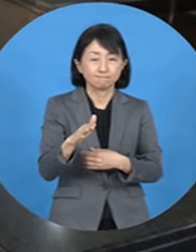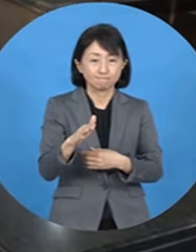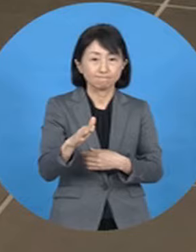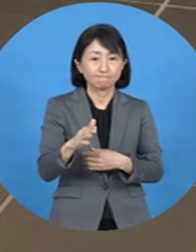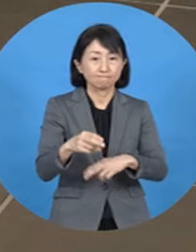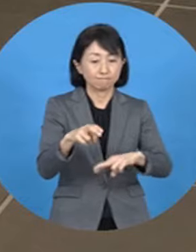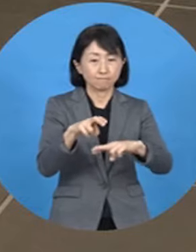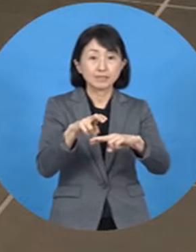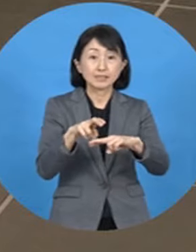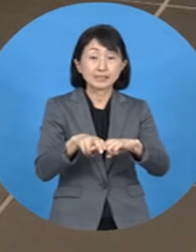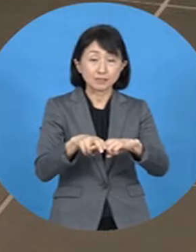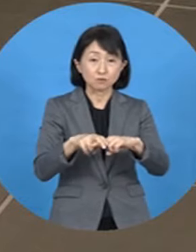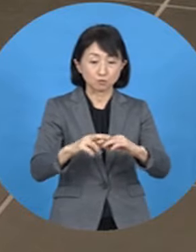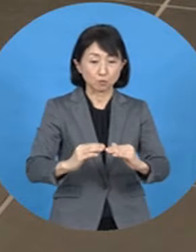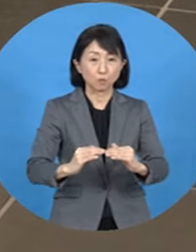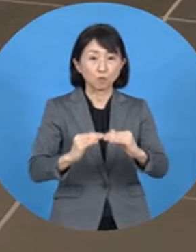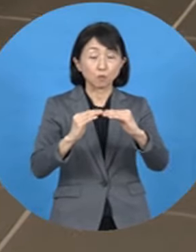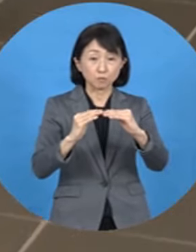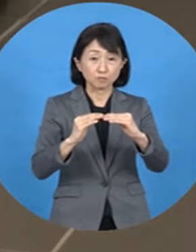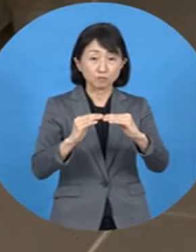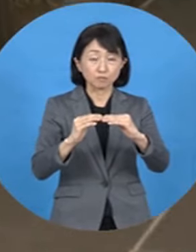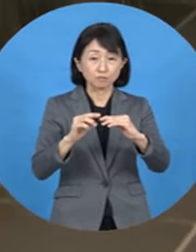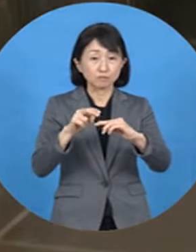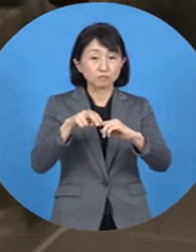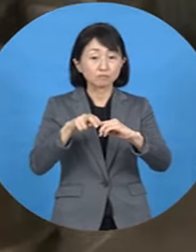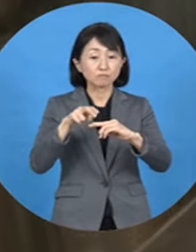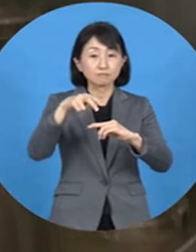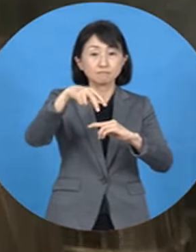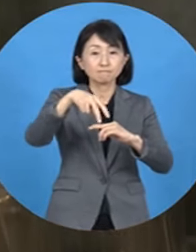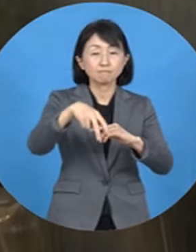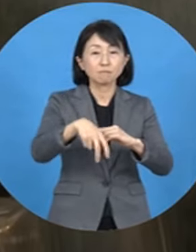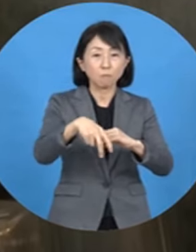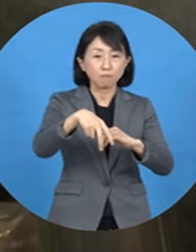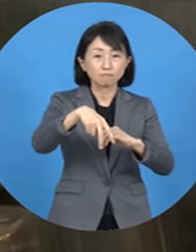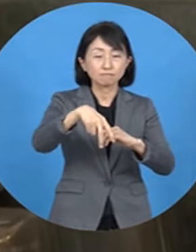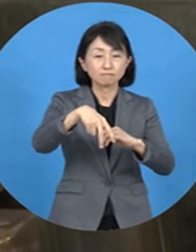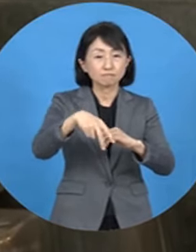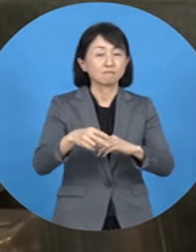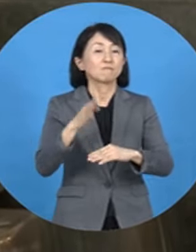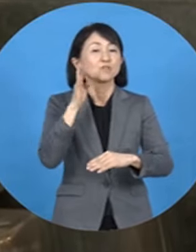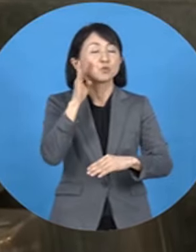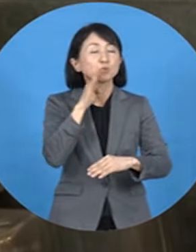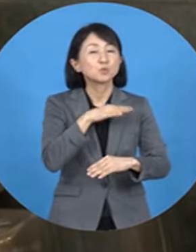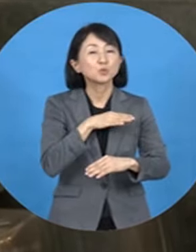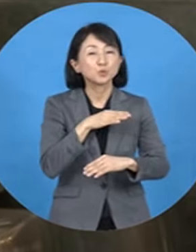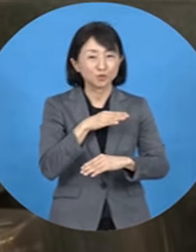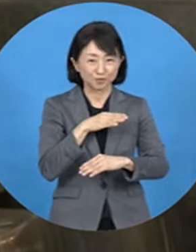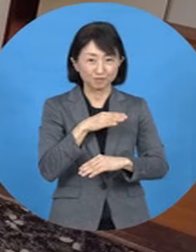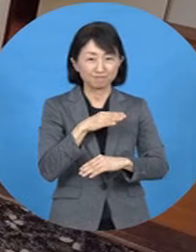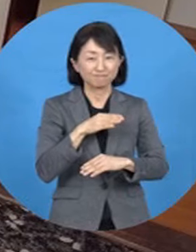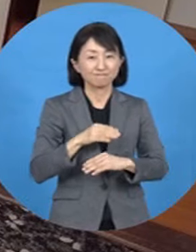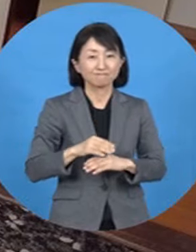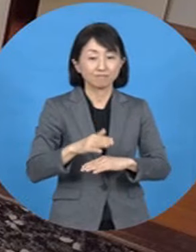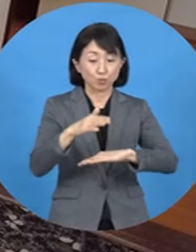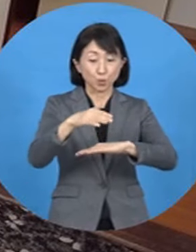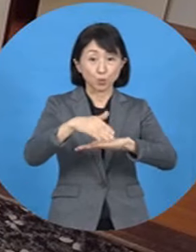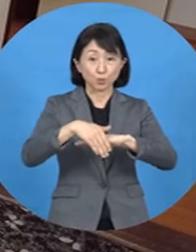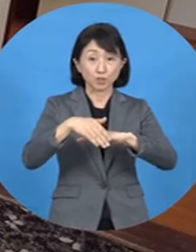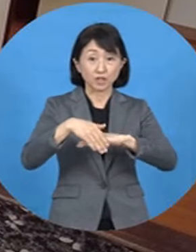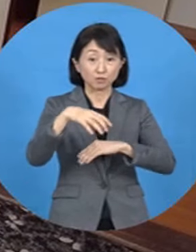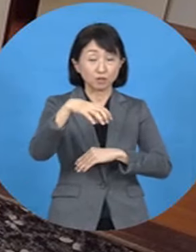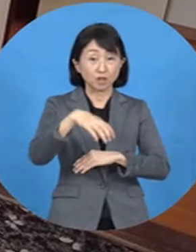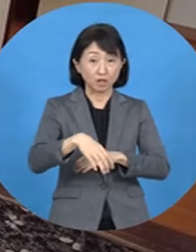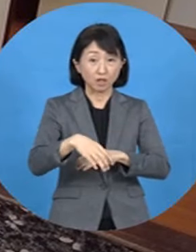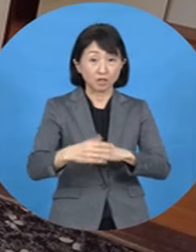すみませんね、椅子をね高くして立ち上がりをしやすくしました。 そうなんですね、 はい、受付